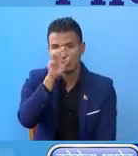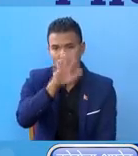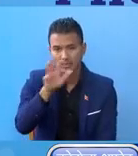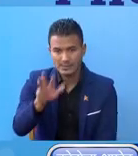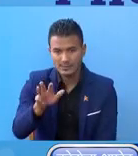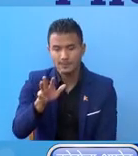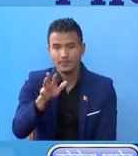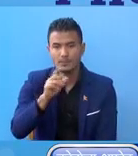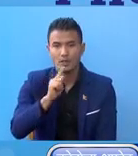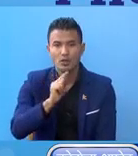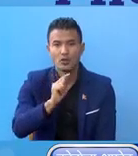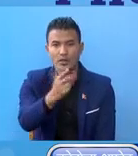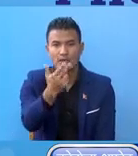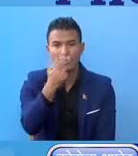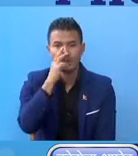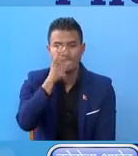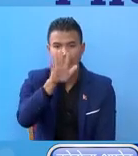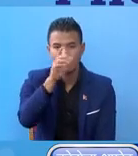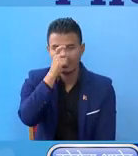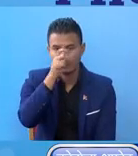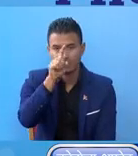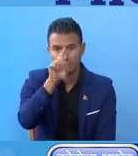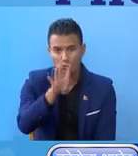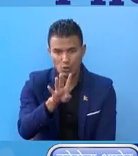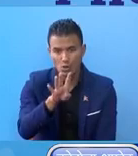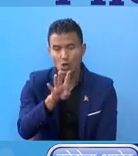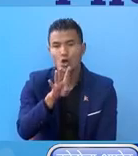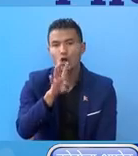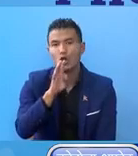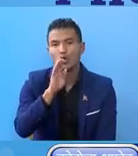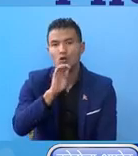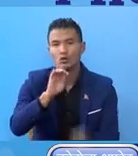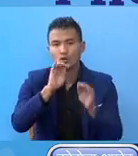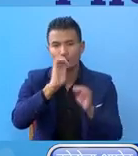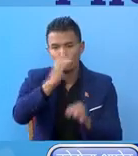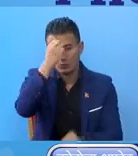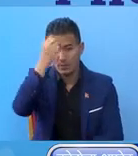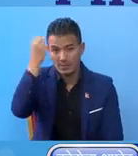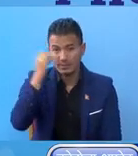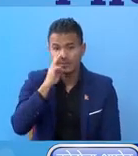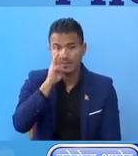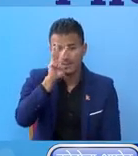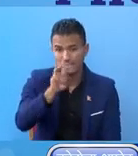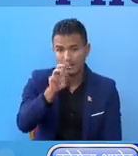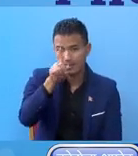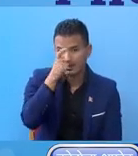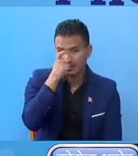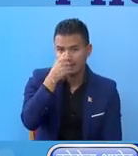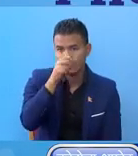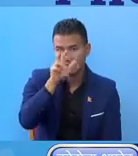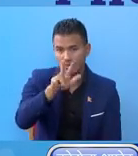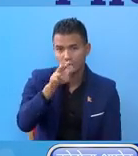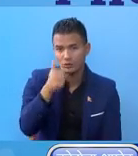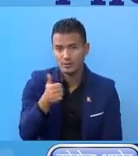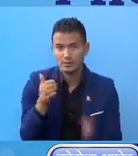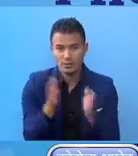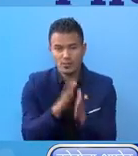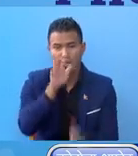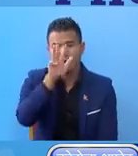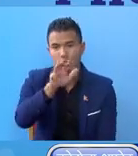1199, कर्णाली प्रदेशमा 514 र सुदूरपश्चिम प्रदेशमा 3186 गरी